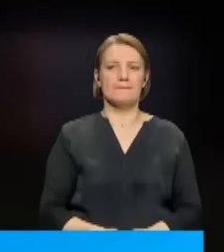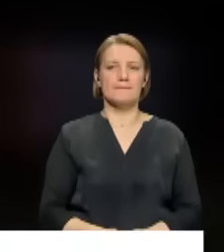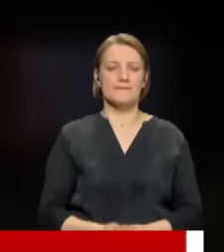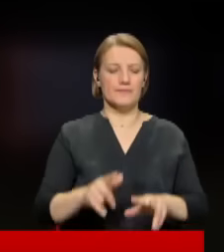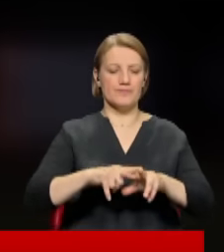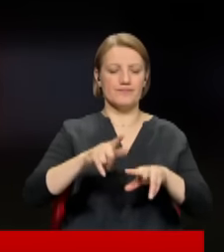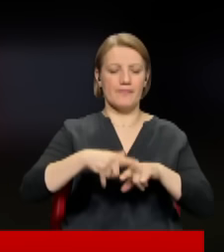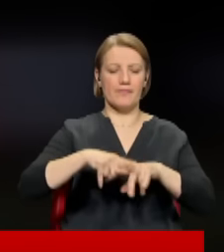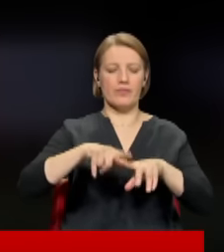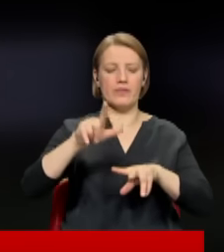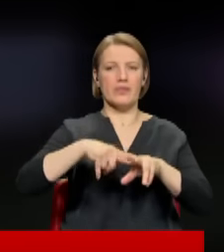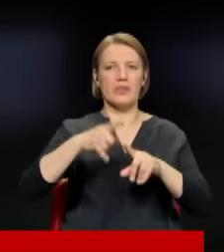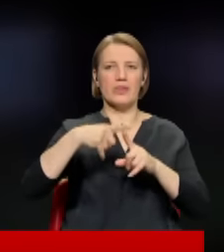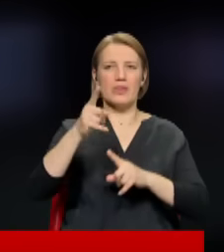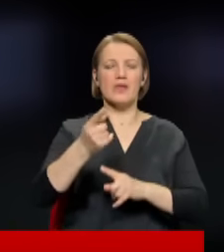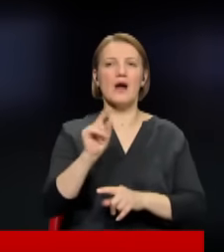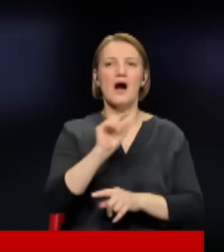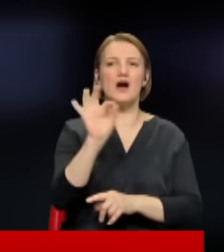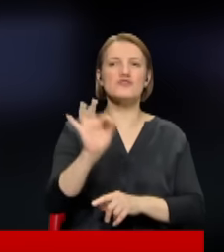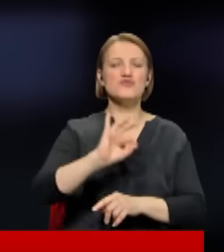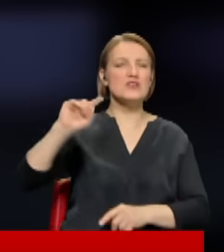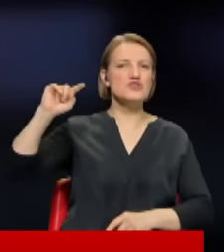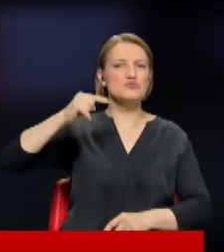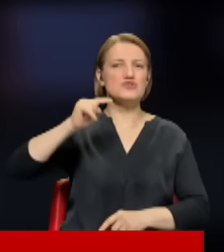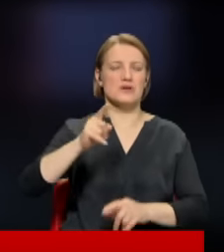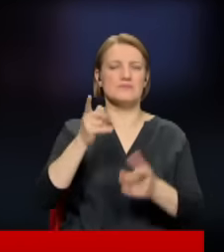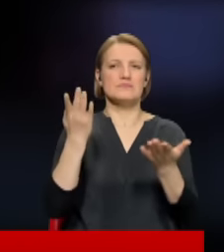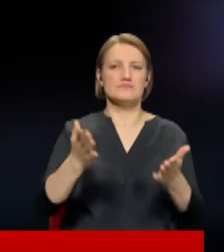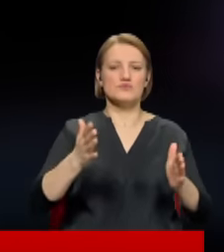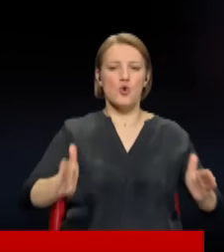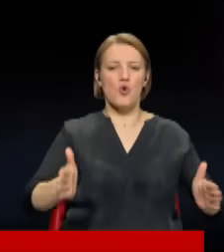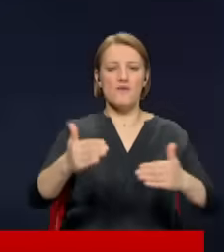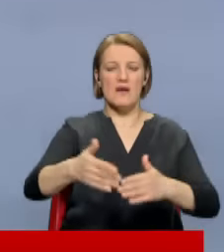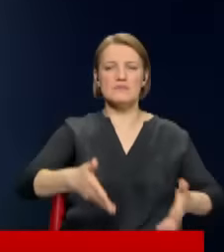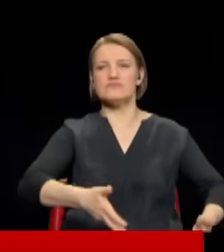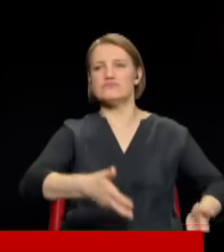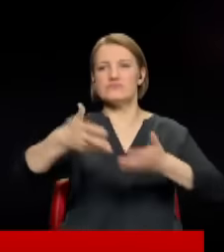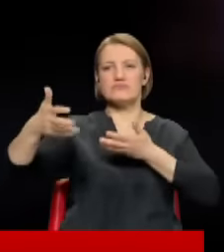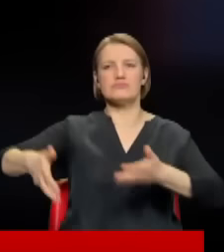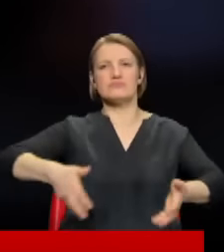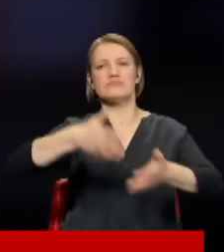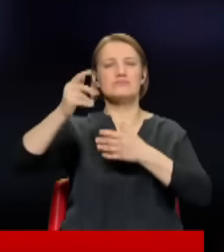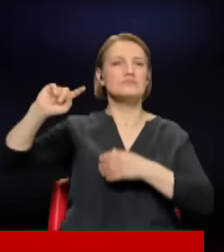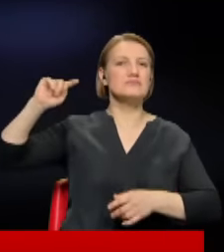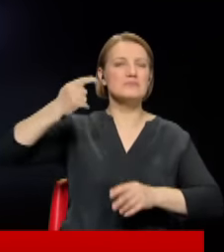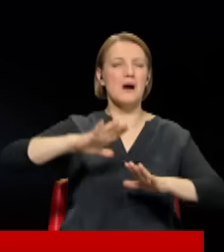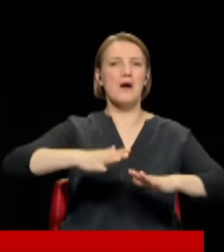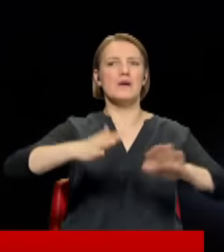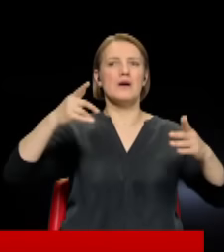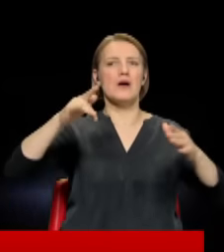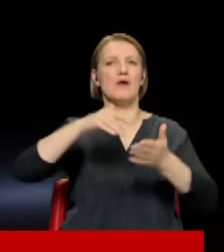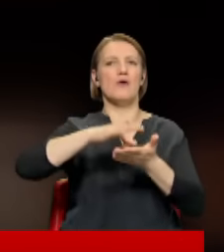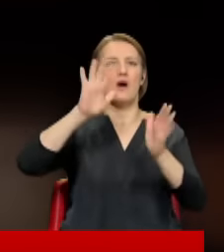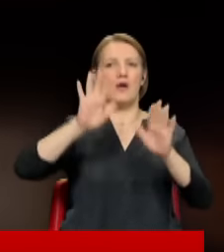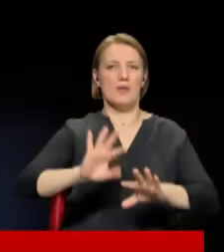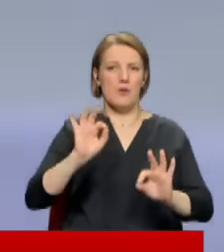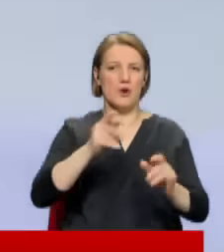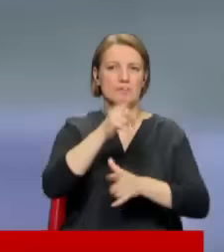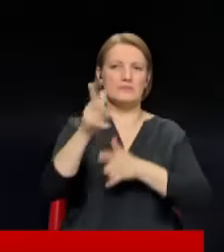Ahlat ilçesinde ise arıcıların şimşeklerle imtihanı vardı. Kovanları taşıyan arıcılar geceyi gündüze çeviren şimşeklerin arasında kaldı. O anlar